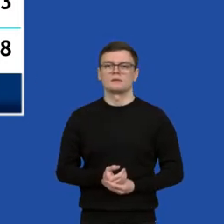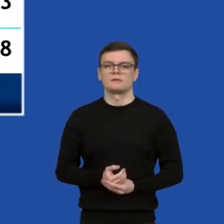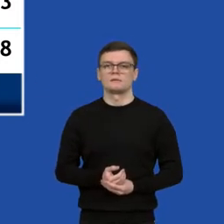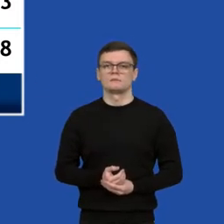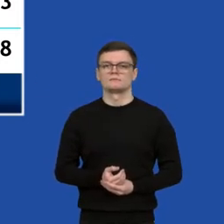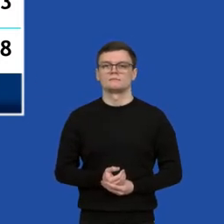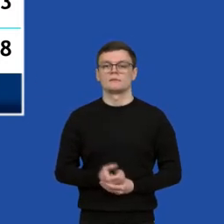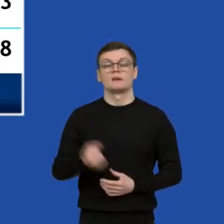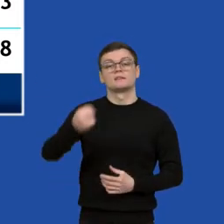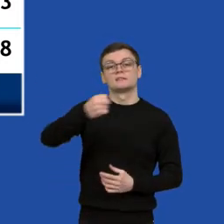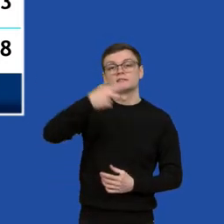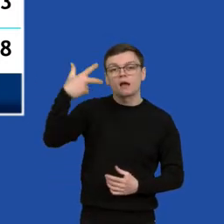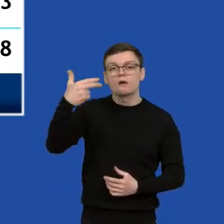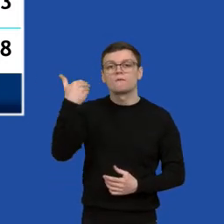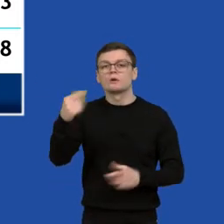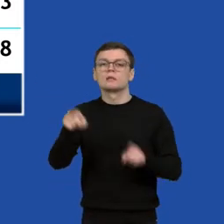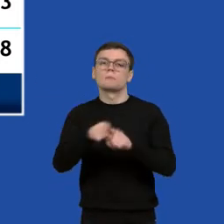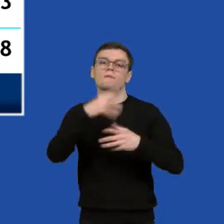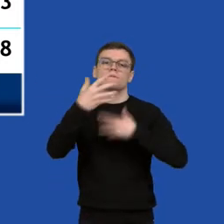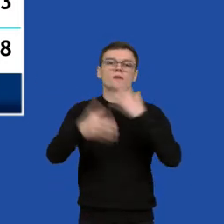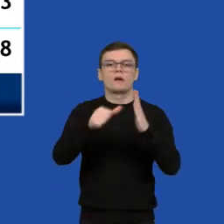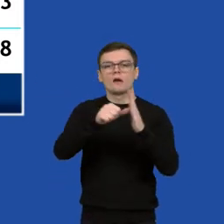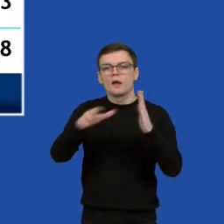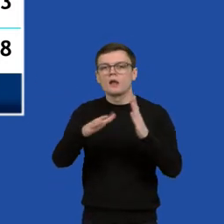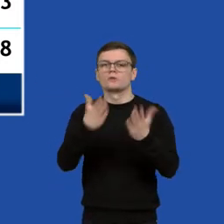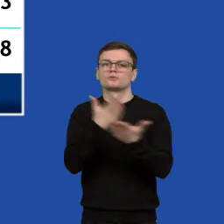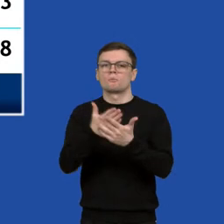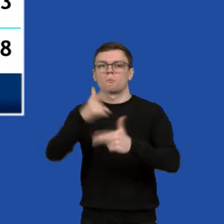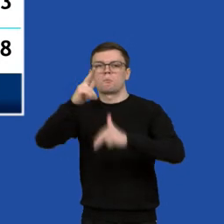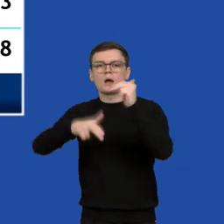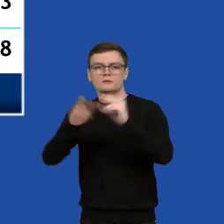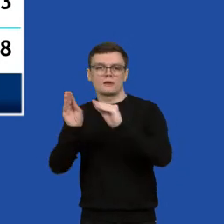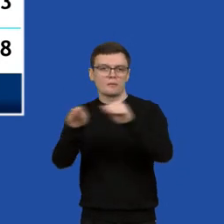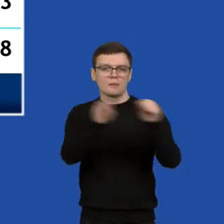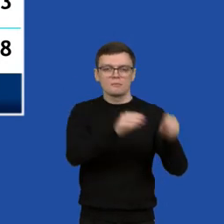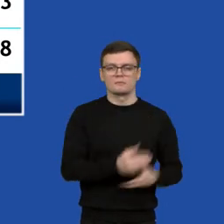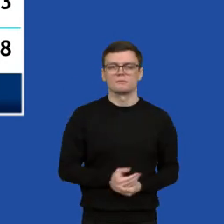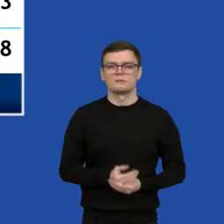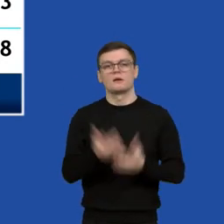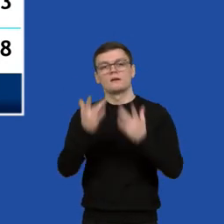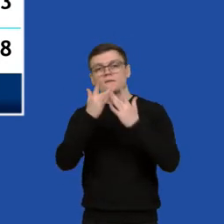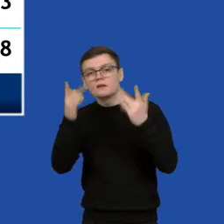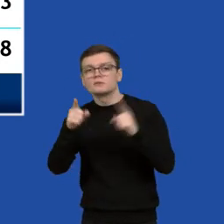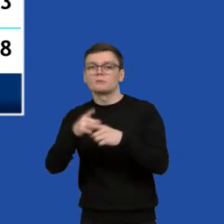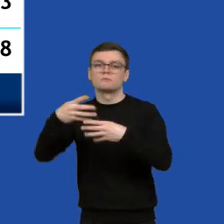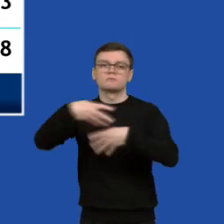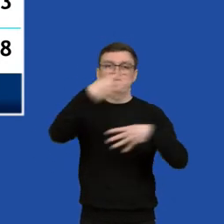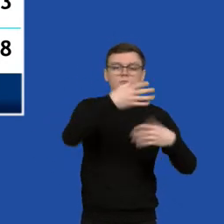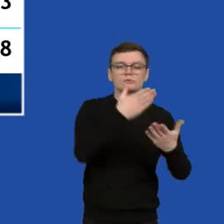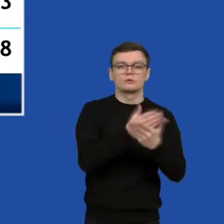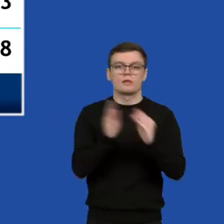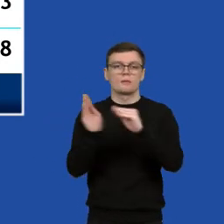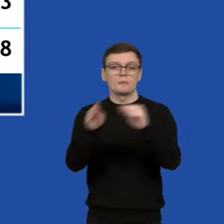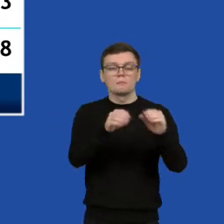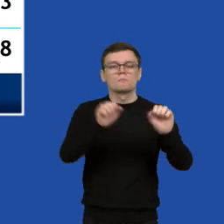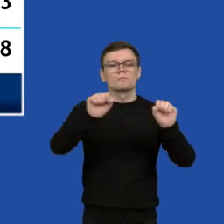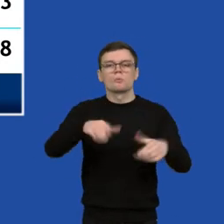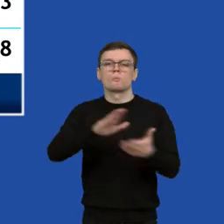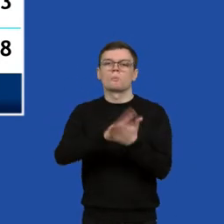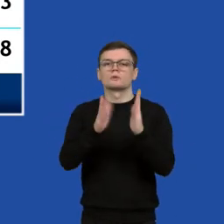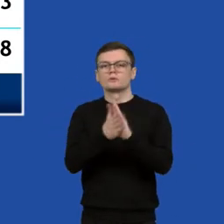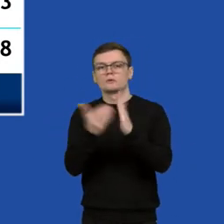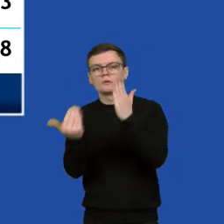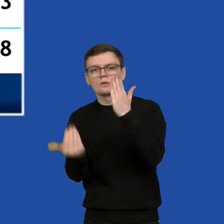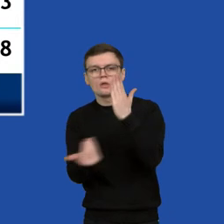degimas visuomeniniuose pastatuose, naujų standartų bandymas keturiuose tipiniuose viešuosiuose ir daugiabučiuose pastatuose, kad būtų galima parengus tuos